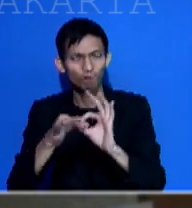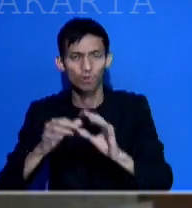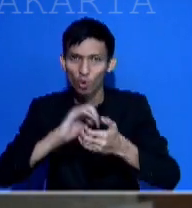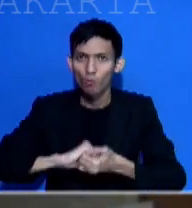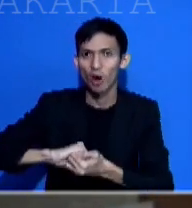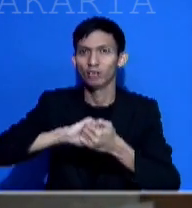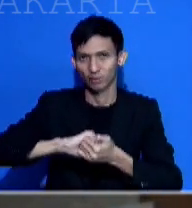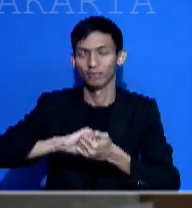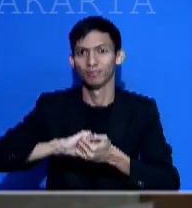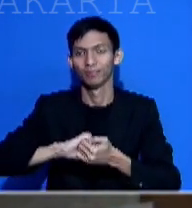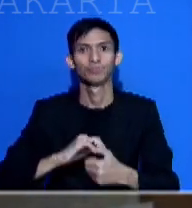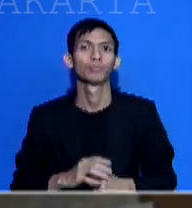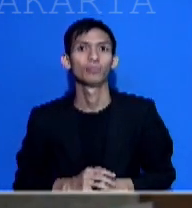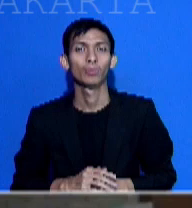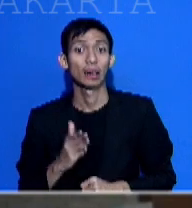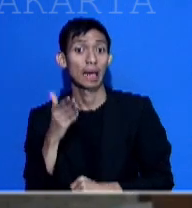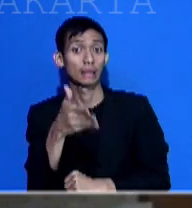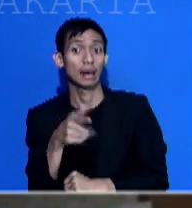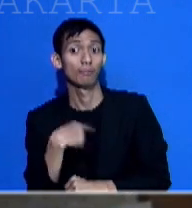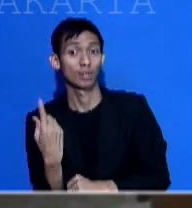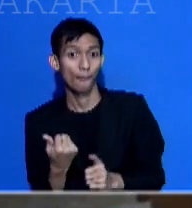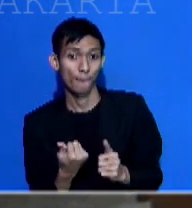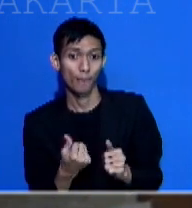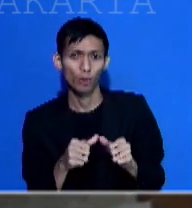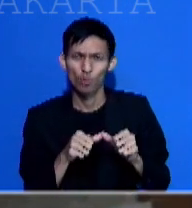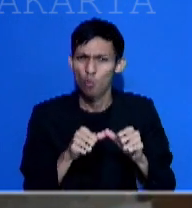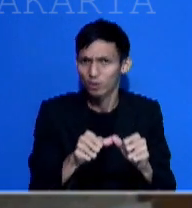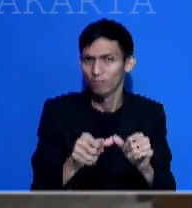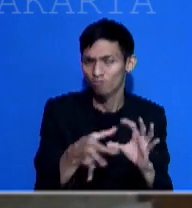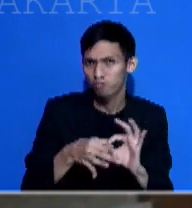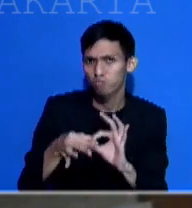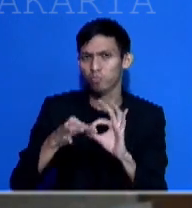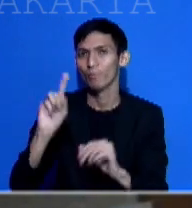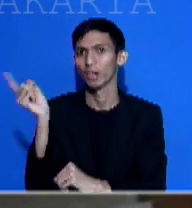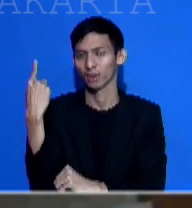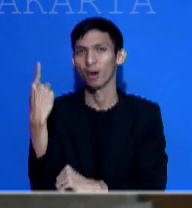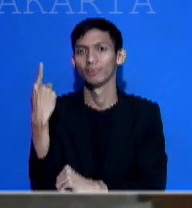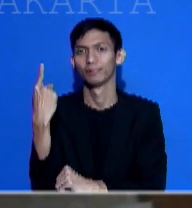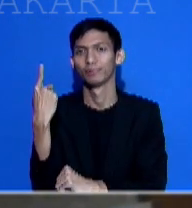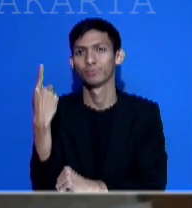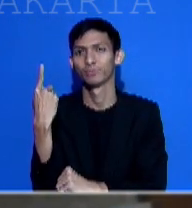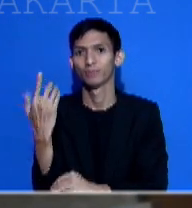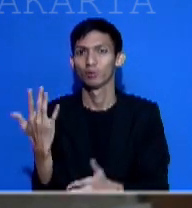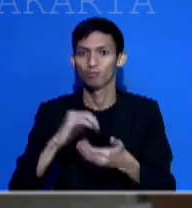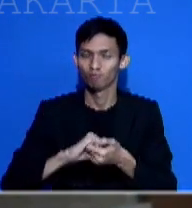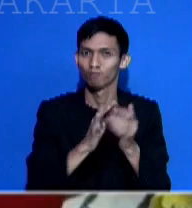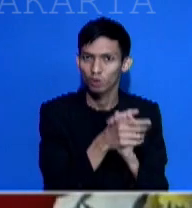biasa. Kedepannya kami akan terus menjadi mitra pemerintah yang harmonis dan